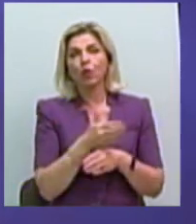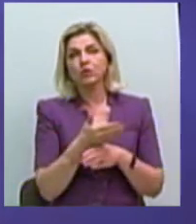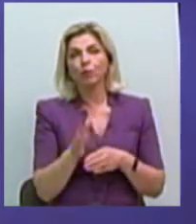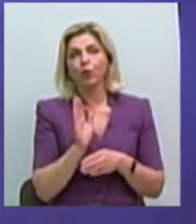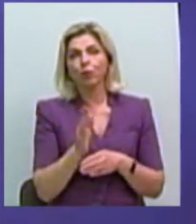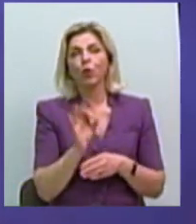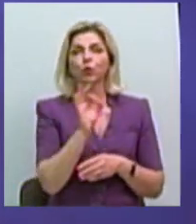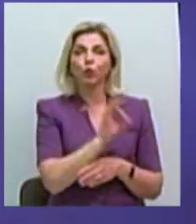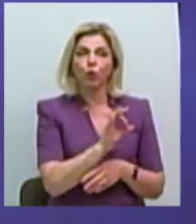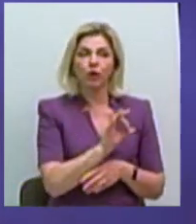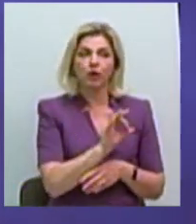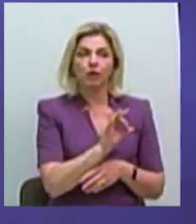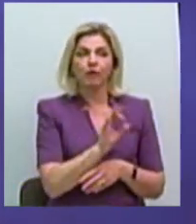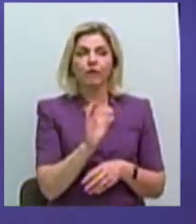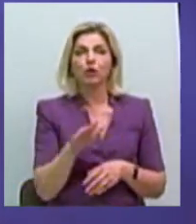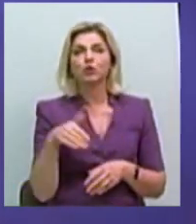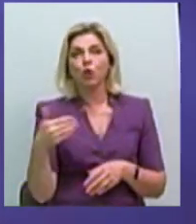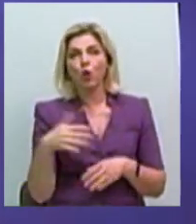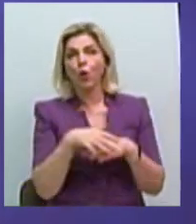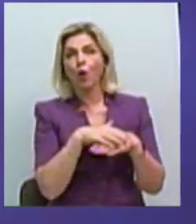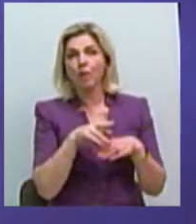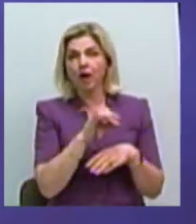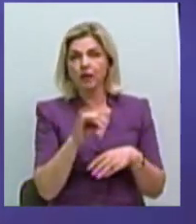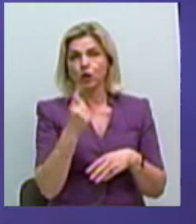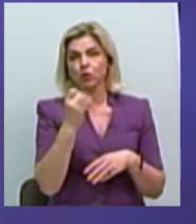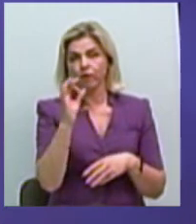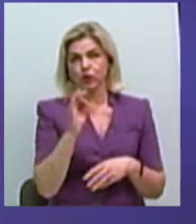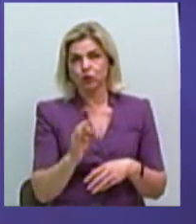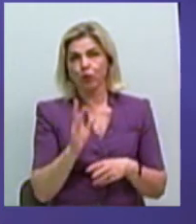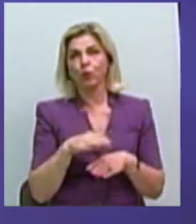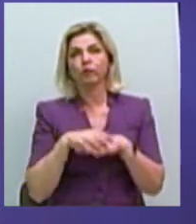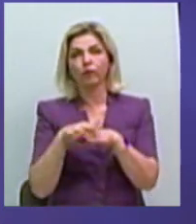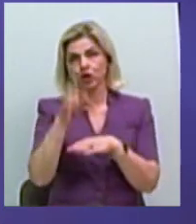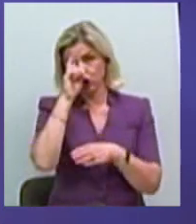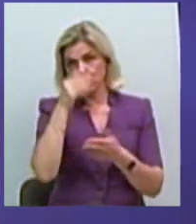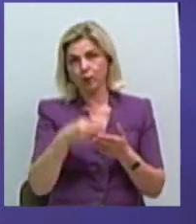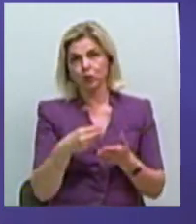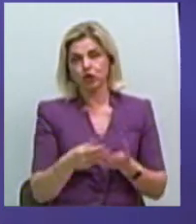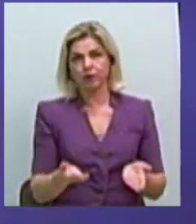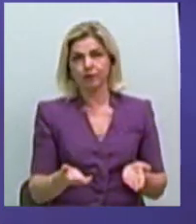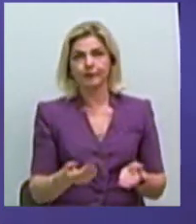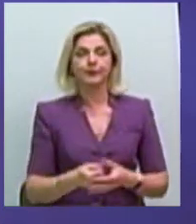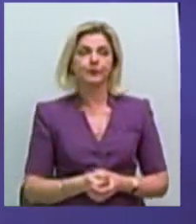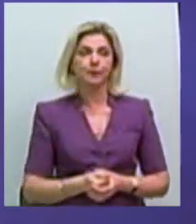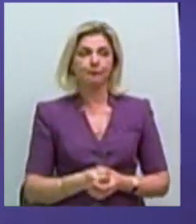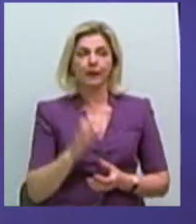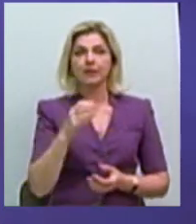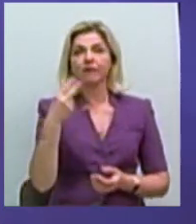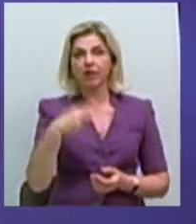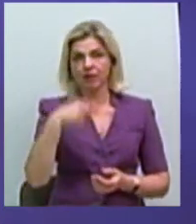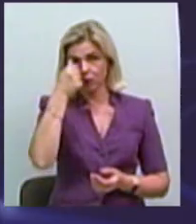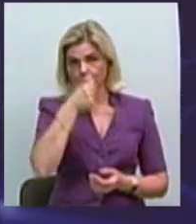складати 0 в сторону громади і 100% буде відходити в державний бюджет. З 2020 року